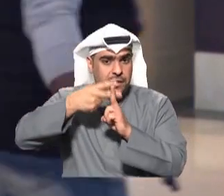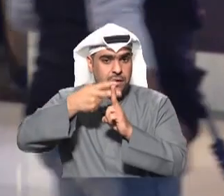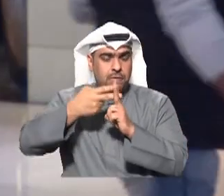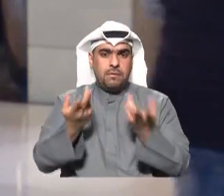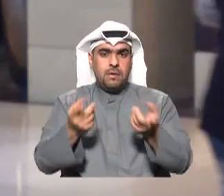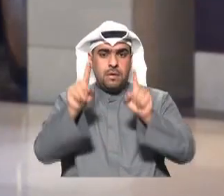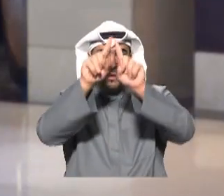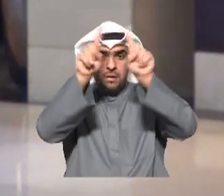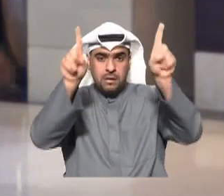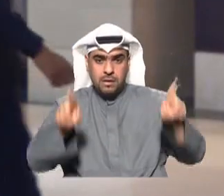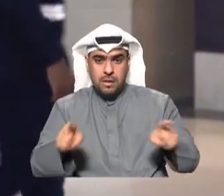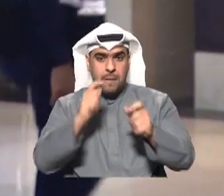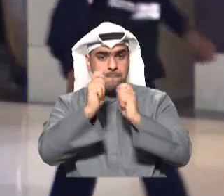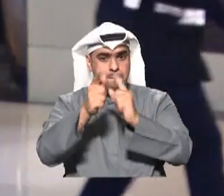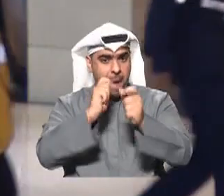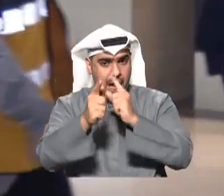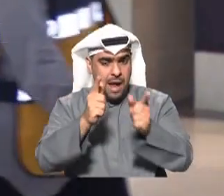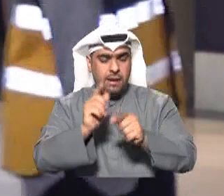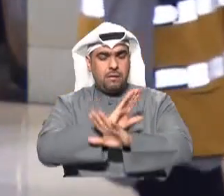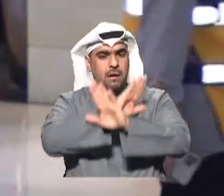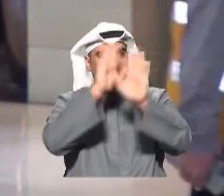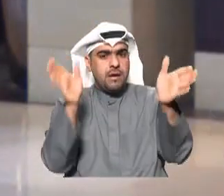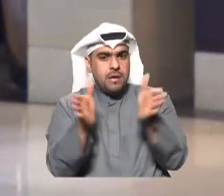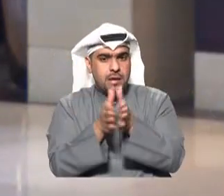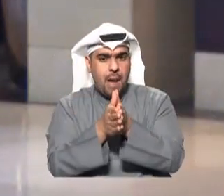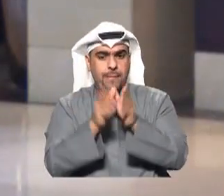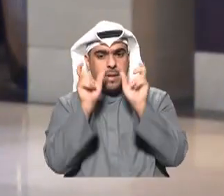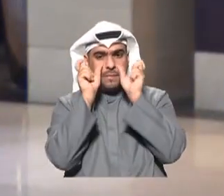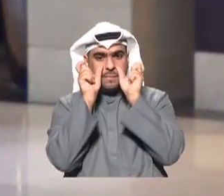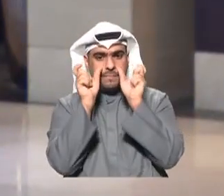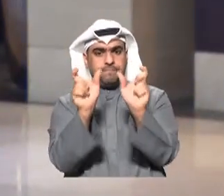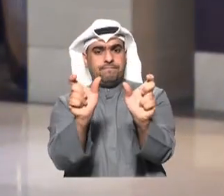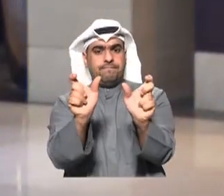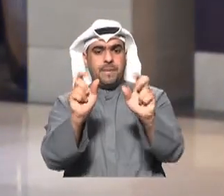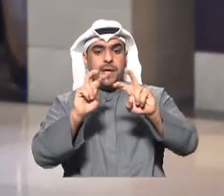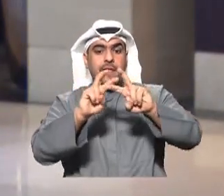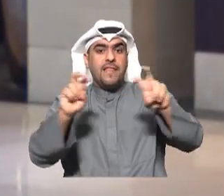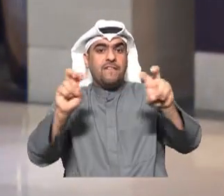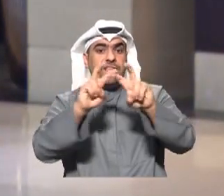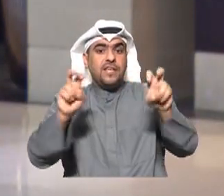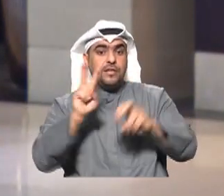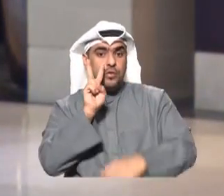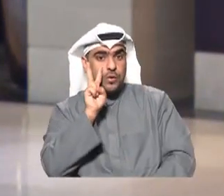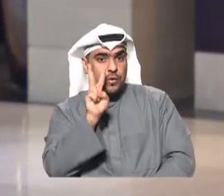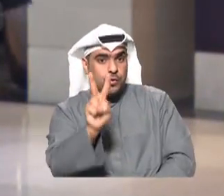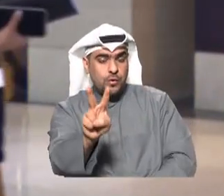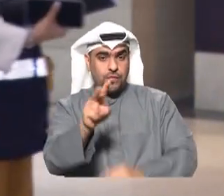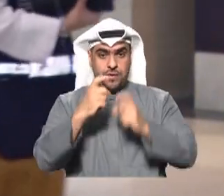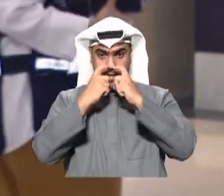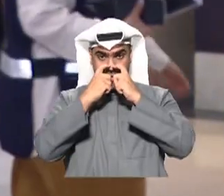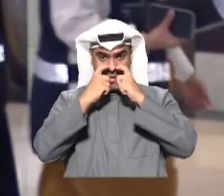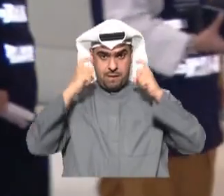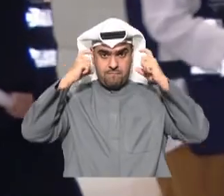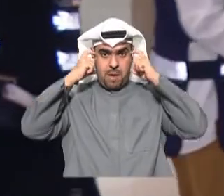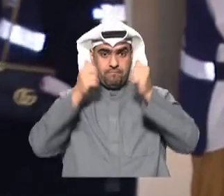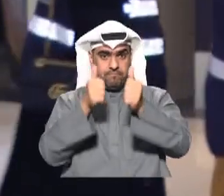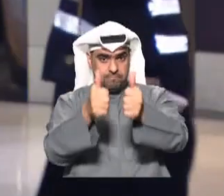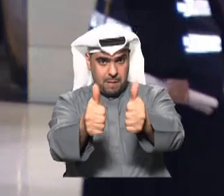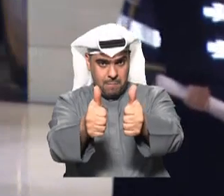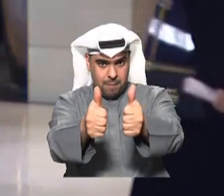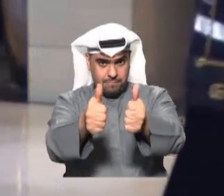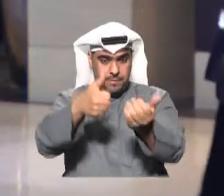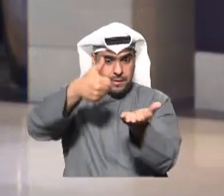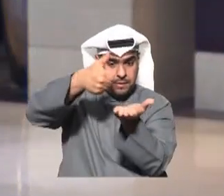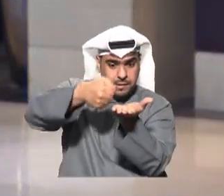هذه الأماكن، والرقابة طبعا أكيد تكثيف العين الرقابية وتشديدها على كافة الأنشطة والتأكد من